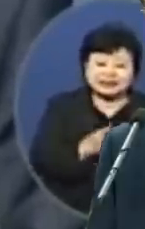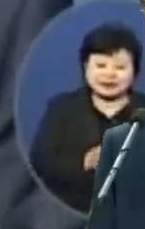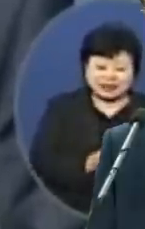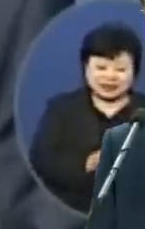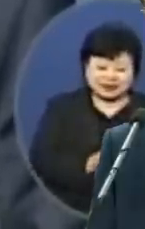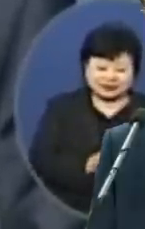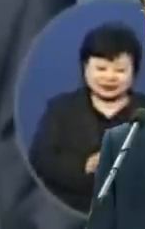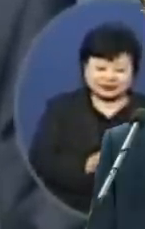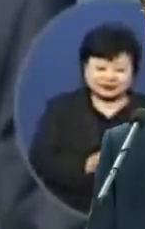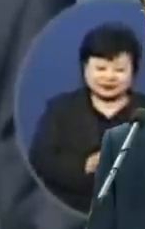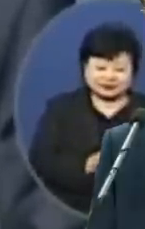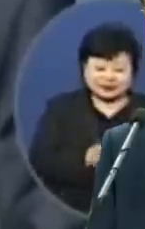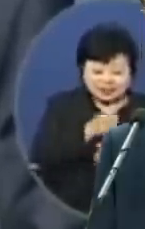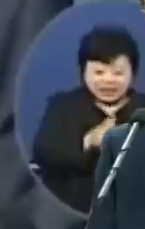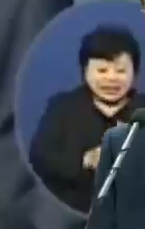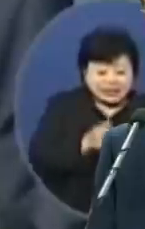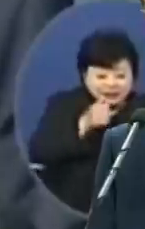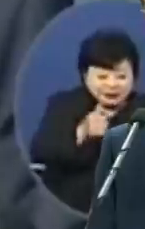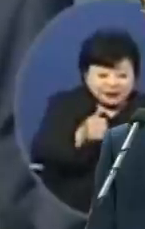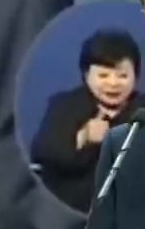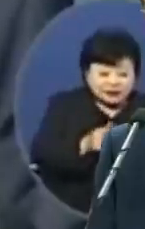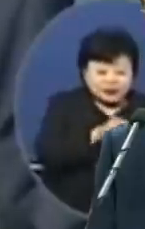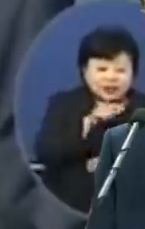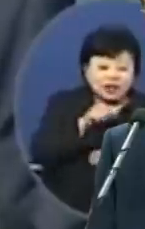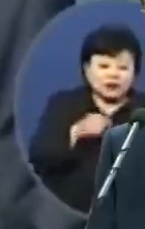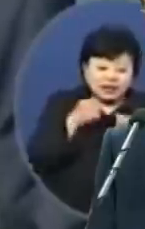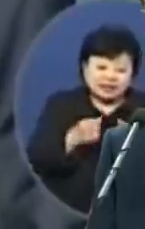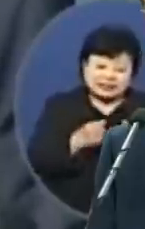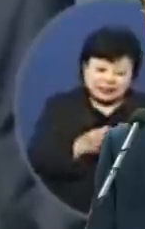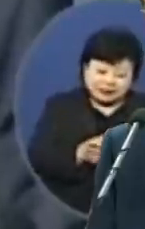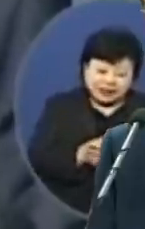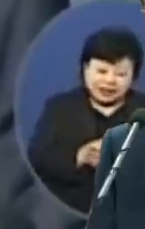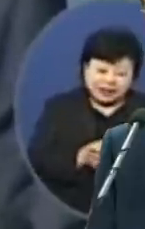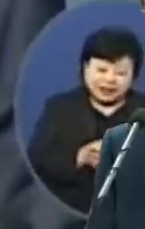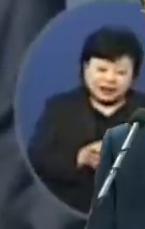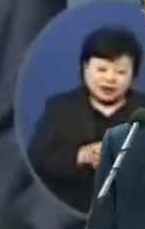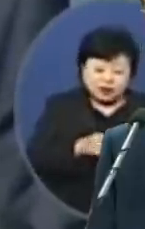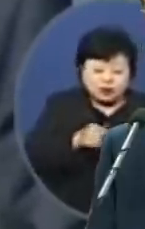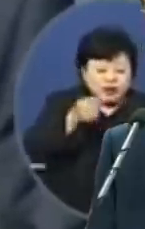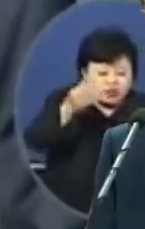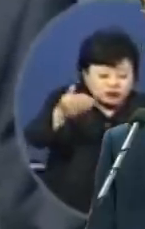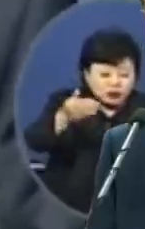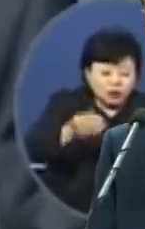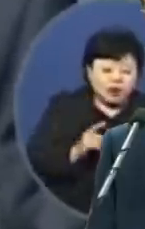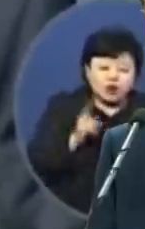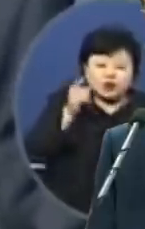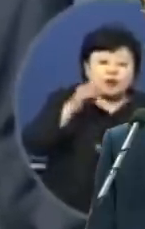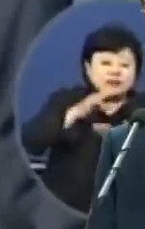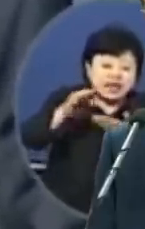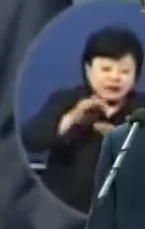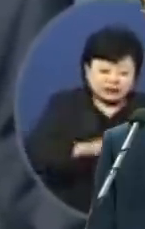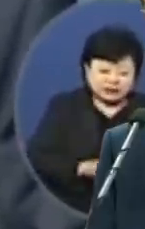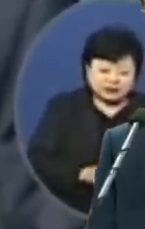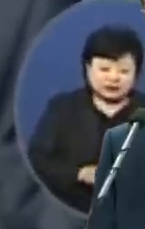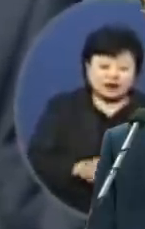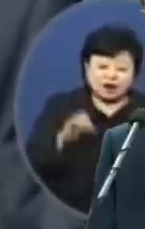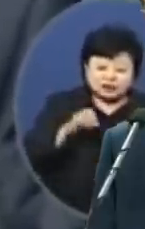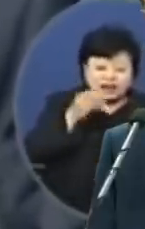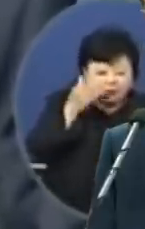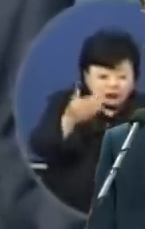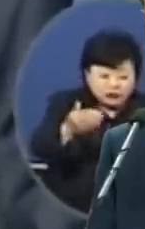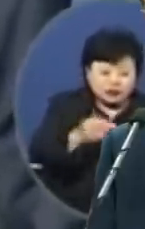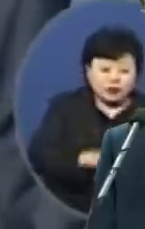것입니다. 하나님이 우리 가운데 계시면 우리를 건져주시고 우리를 높여주시고 응답해